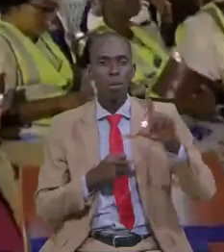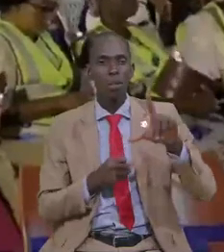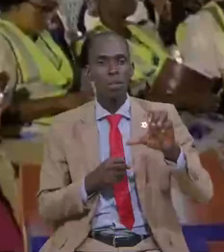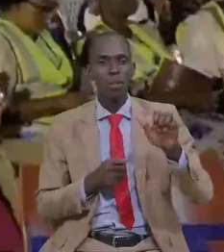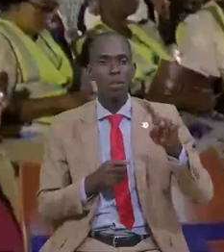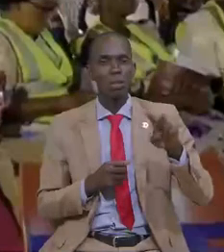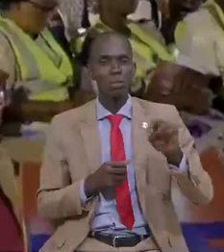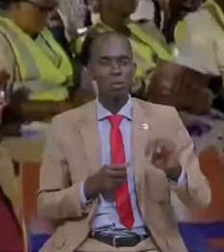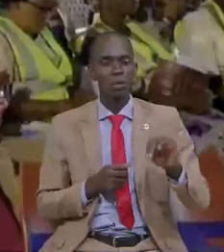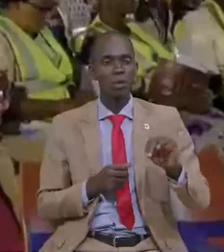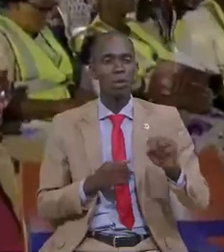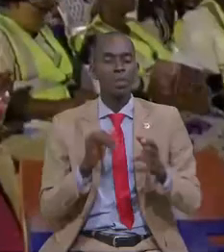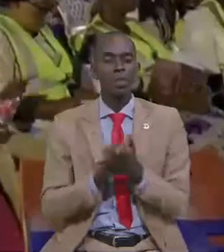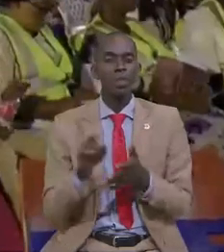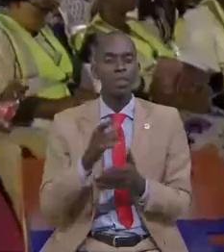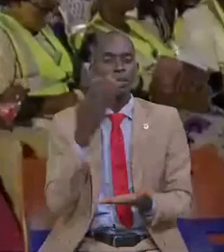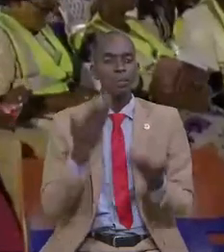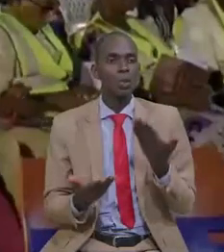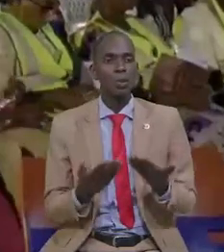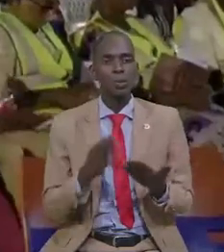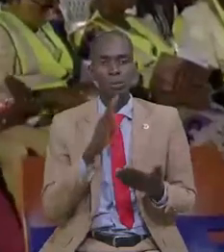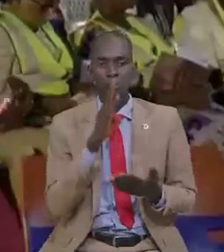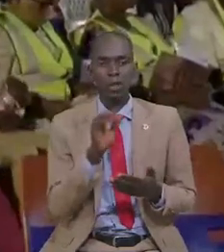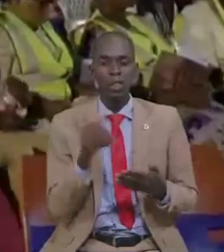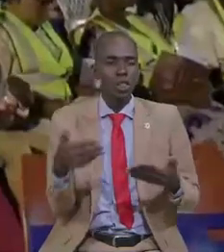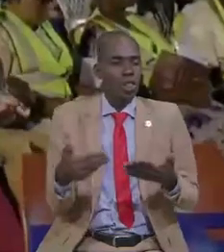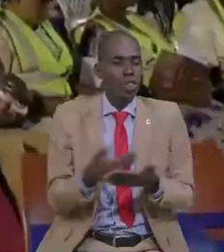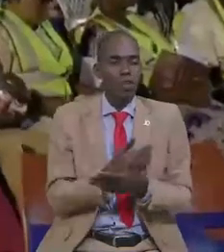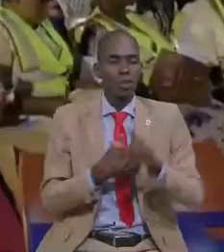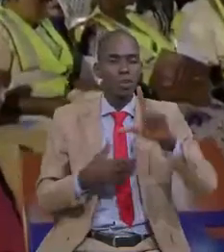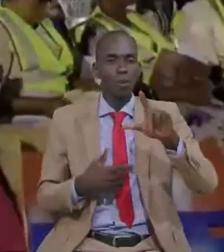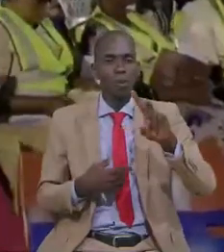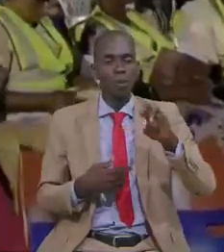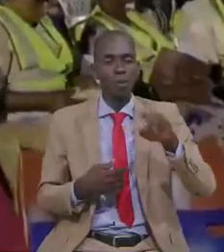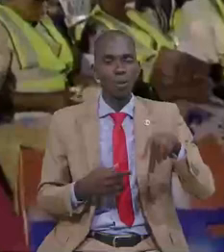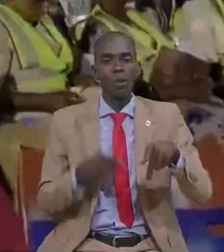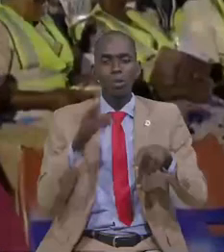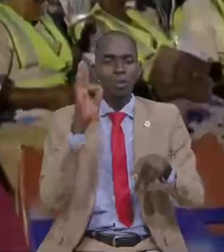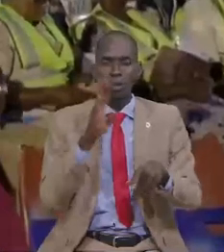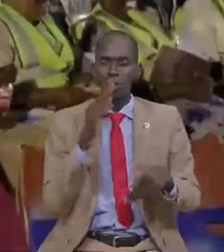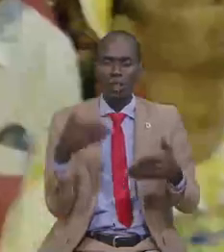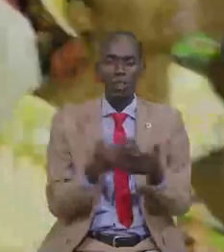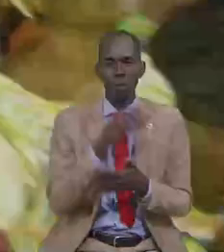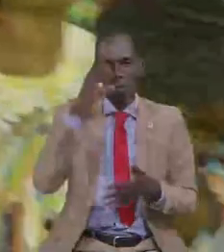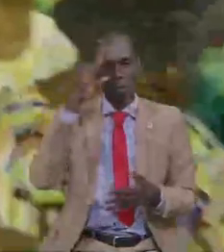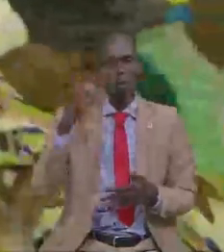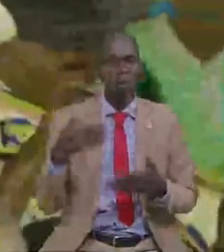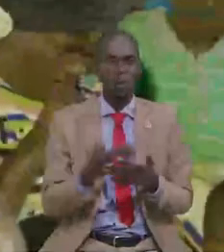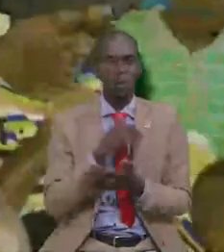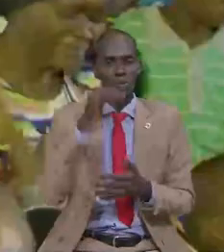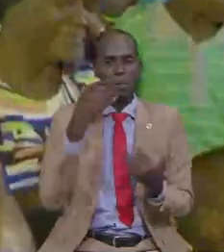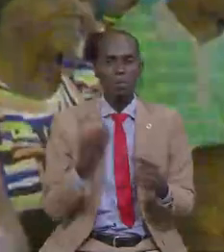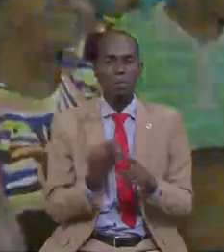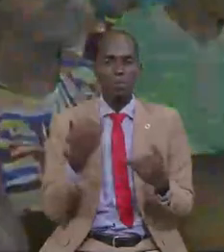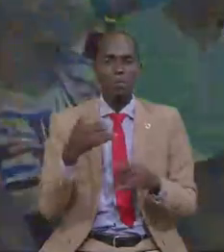levain afin que vous soyez une pâte nouvelle. Vous serez un nouvel